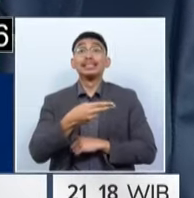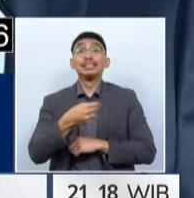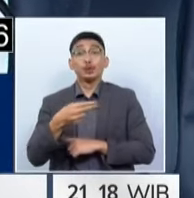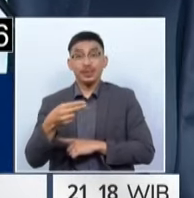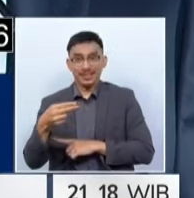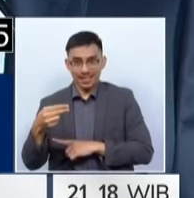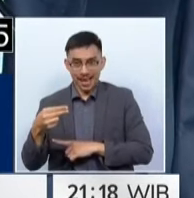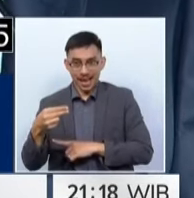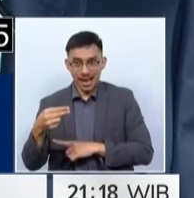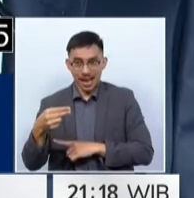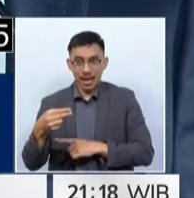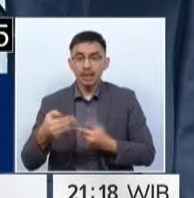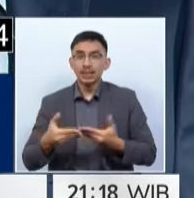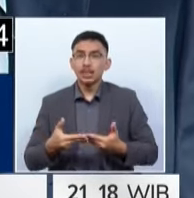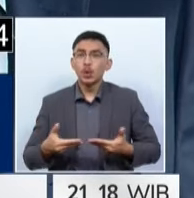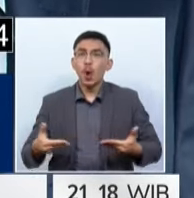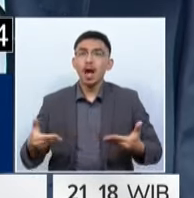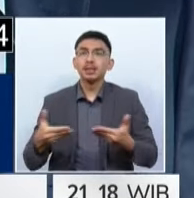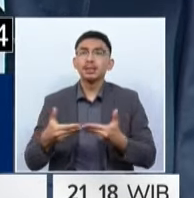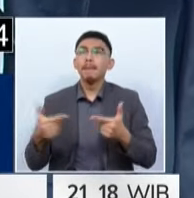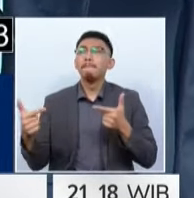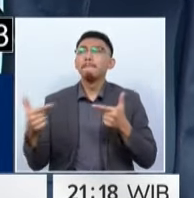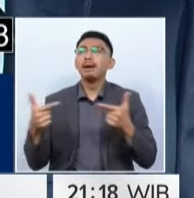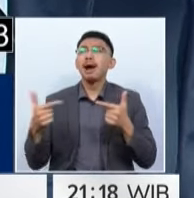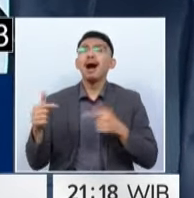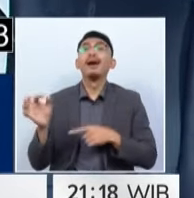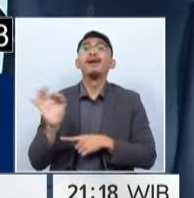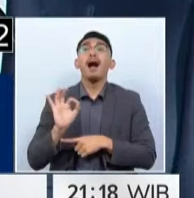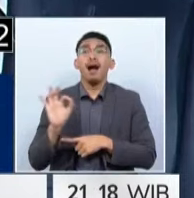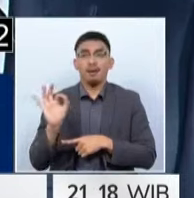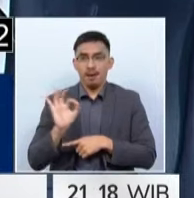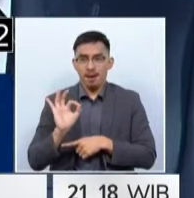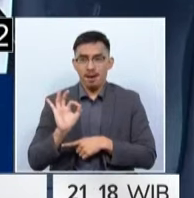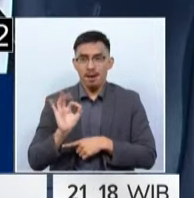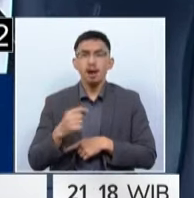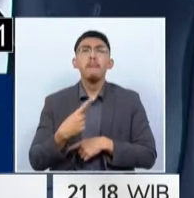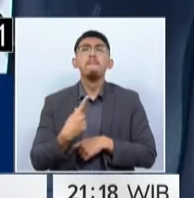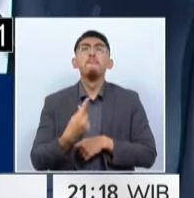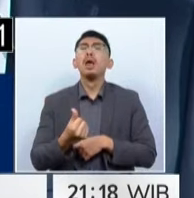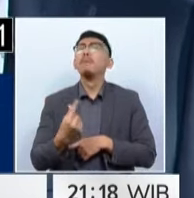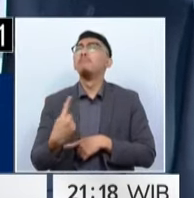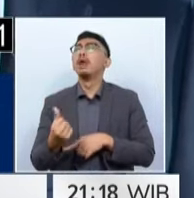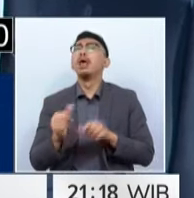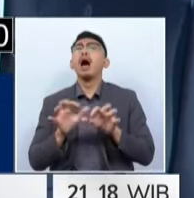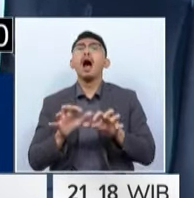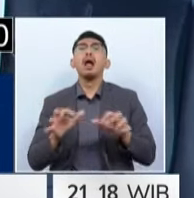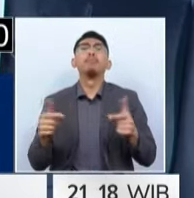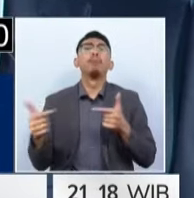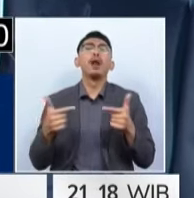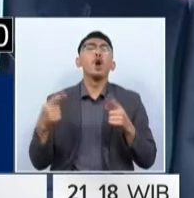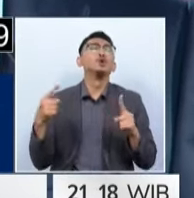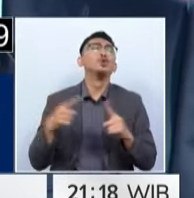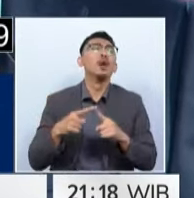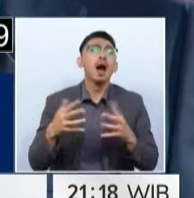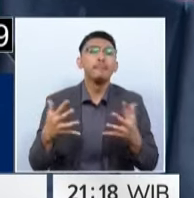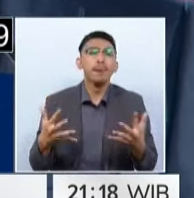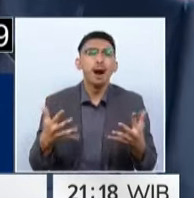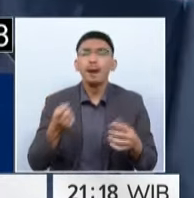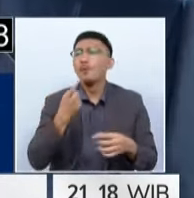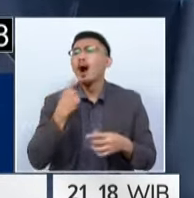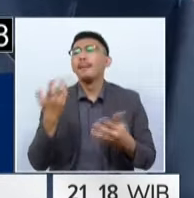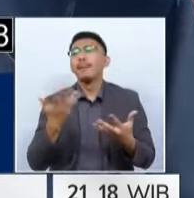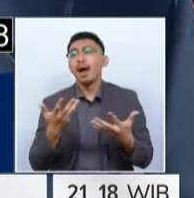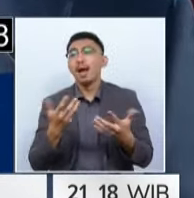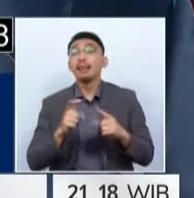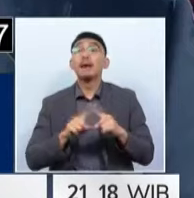keadaan perang sehingga Untuk apa kita harus beli alat-alat perang tapi hari ini Bapak mengatakan